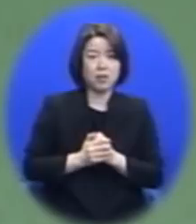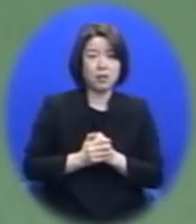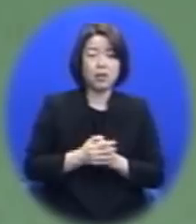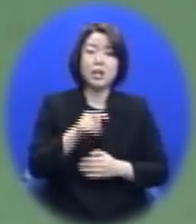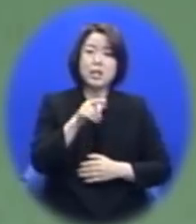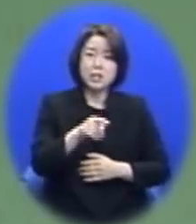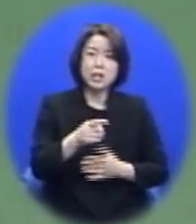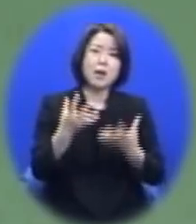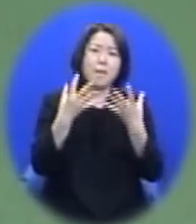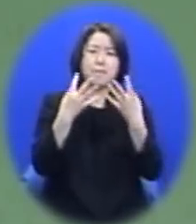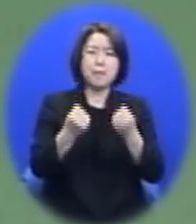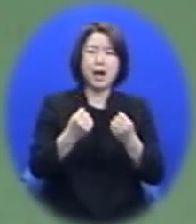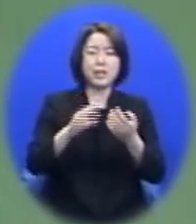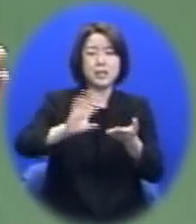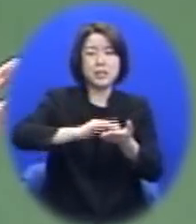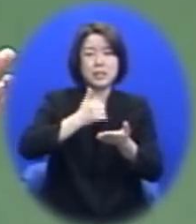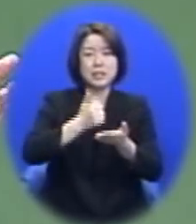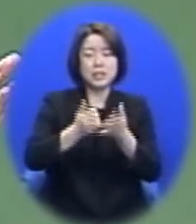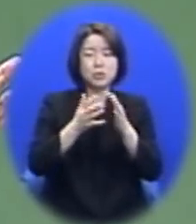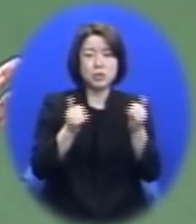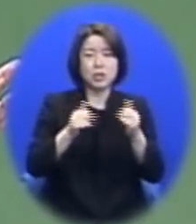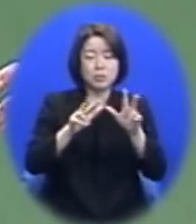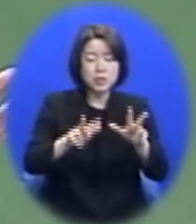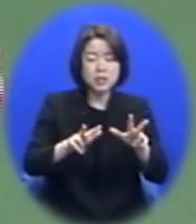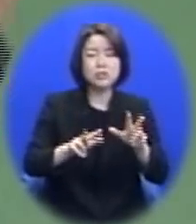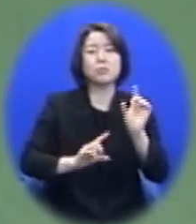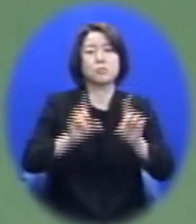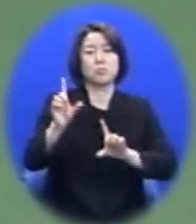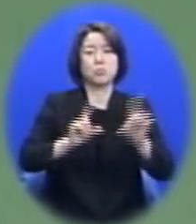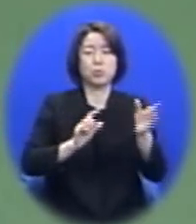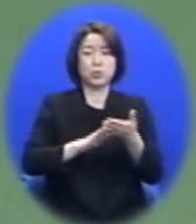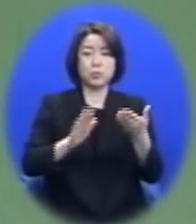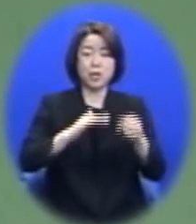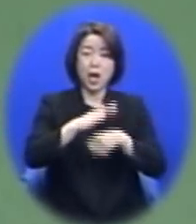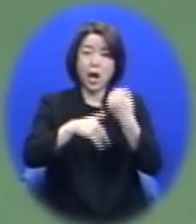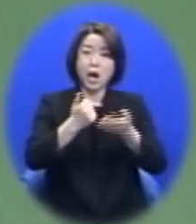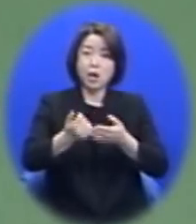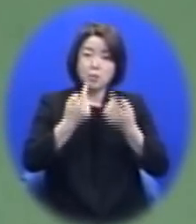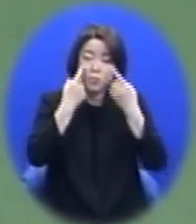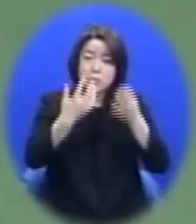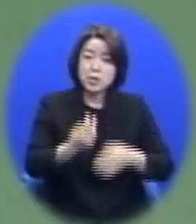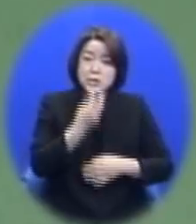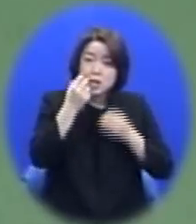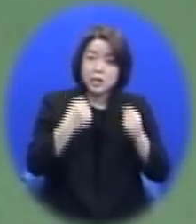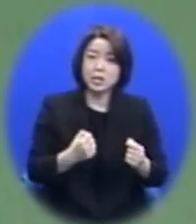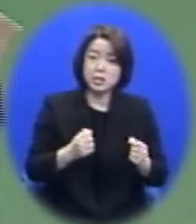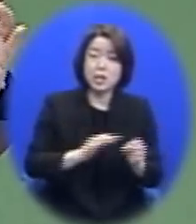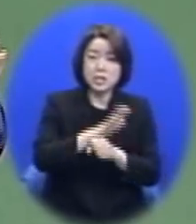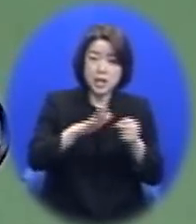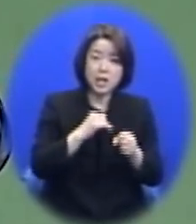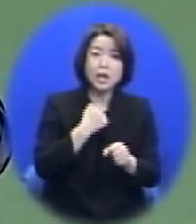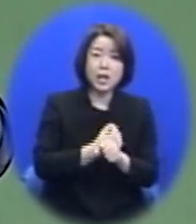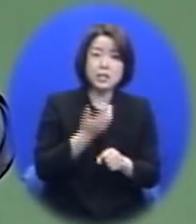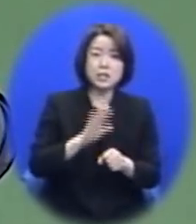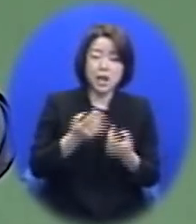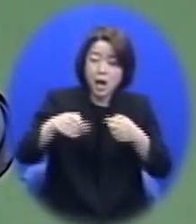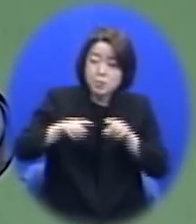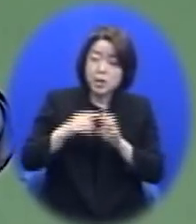이게 많은 그리스도인들의 지금의 모습이에요. 하나님은 분명히 살아계신데, 사랑하시는데, 함께